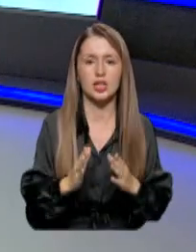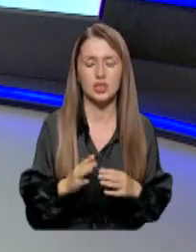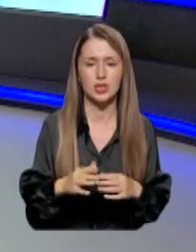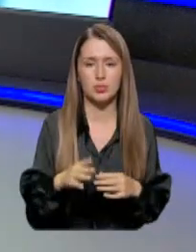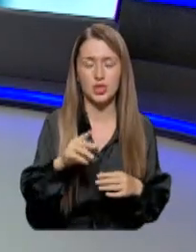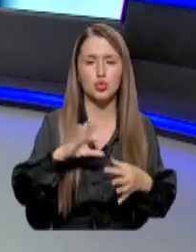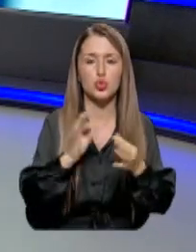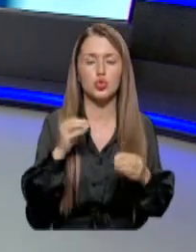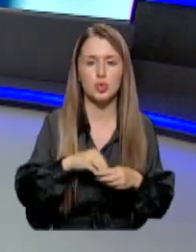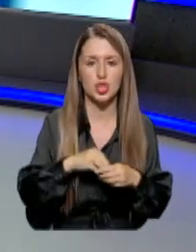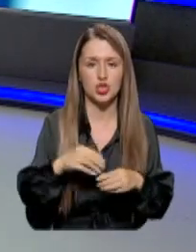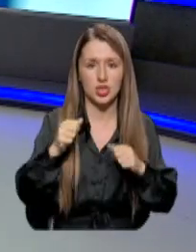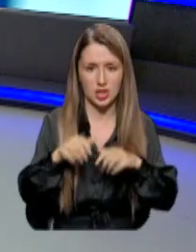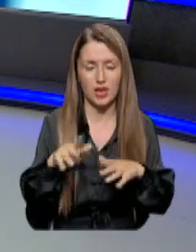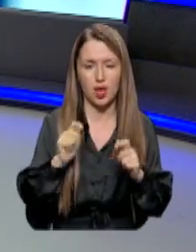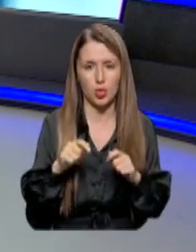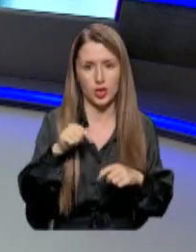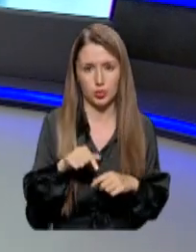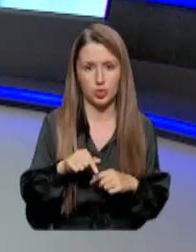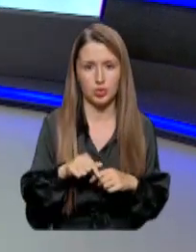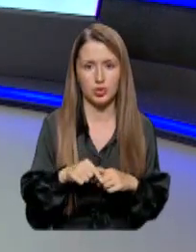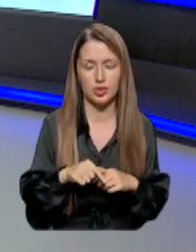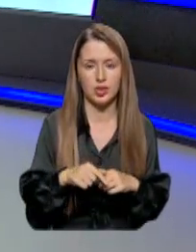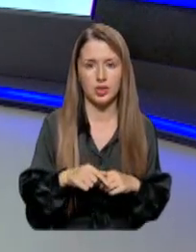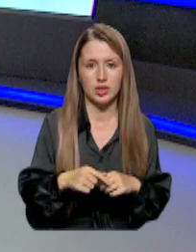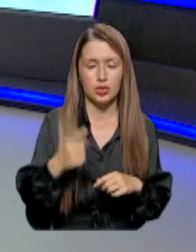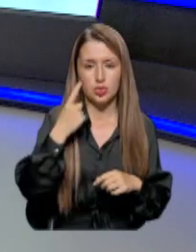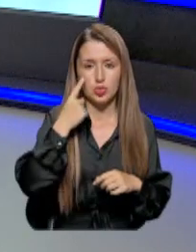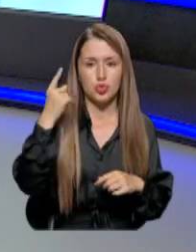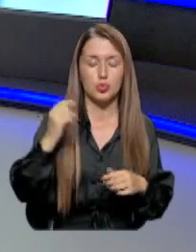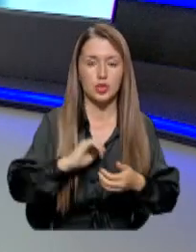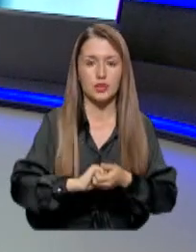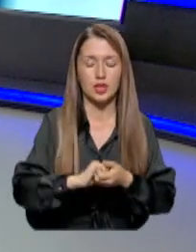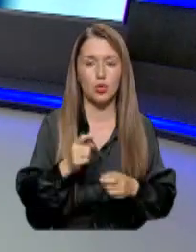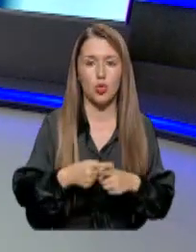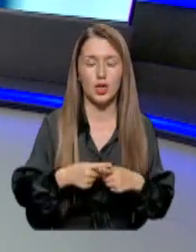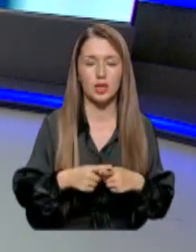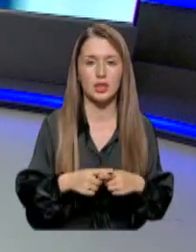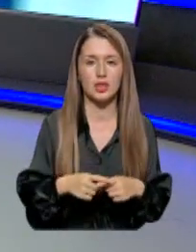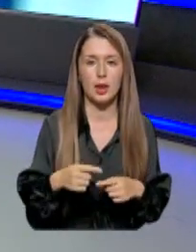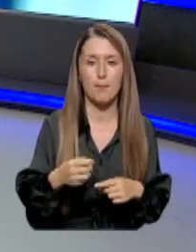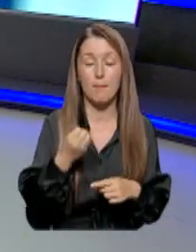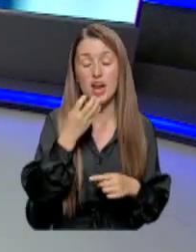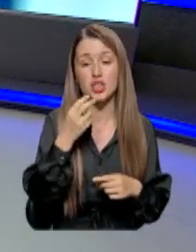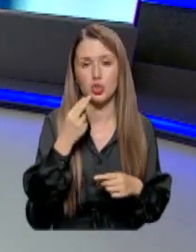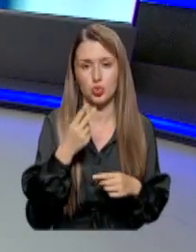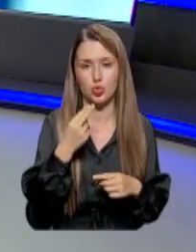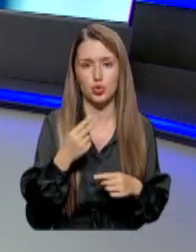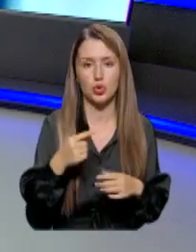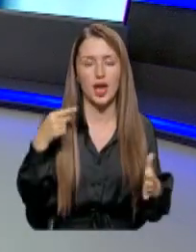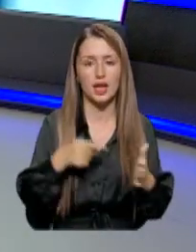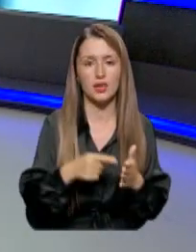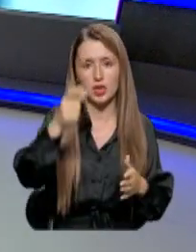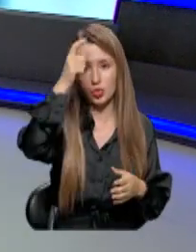iki gündür grev yapıyorlardı. Bugün Cumhur İttifakı'nın ortaklarından MHP lideri Devlet Bahçeli konuştu. Hedefinde